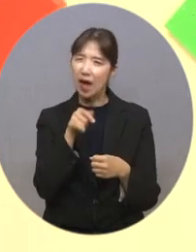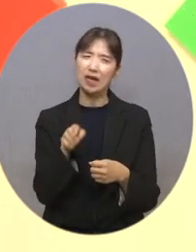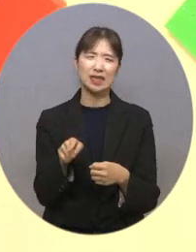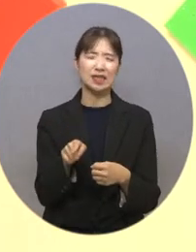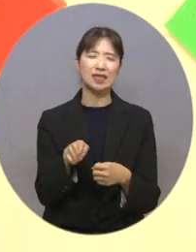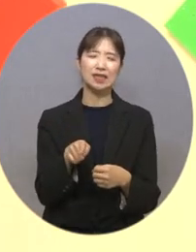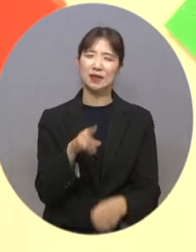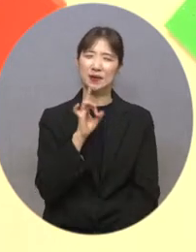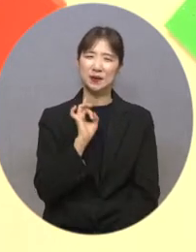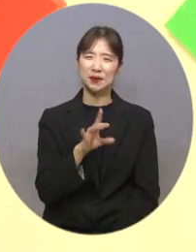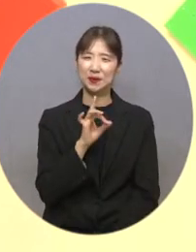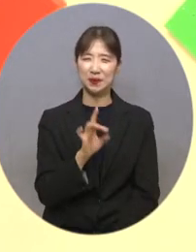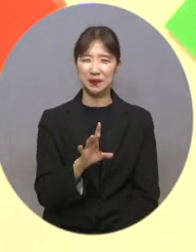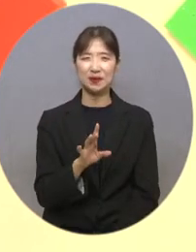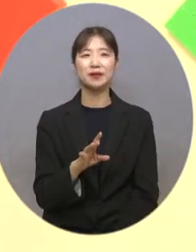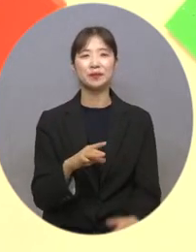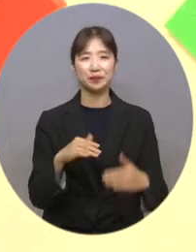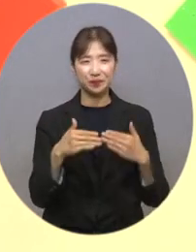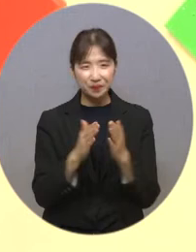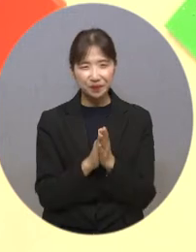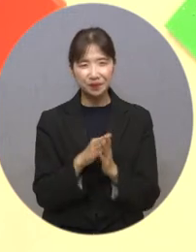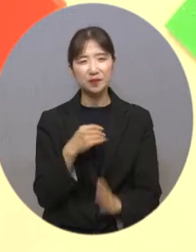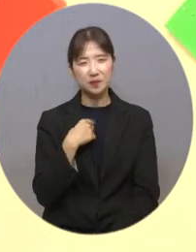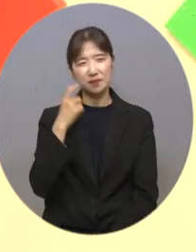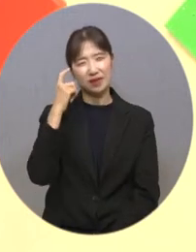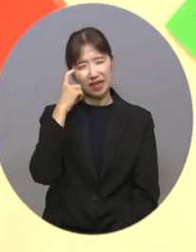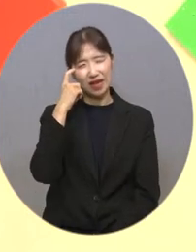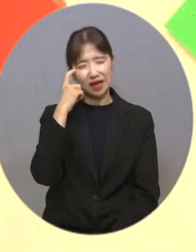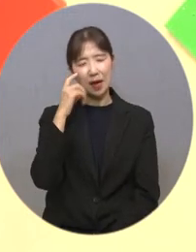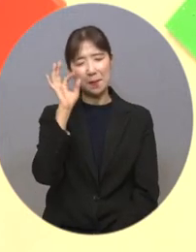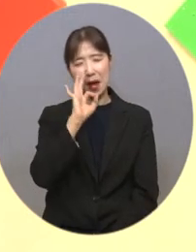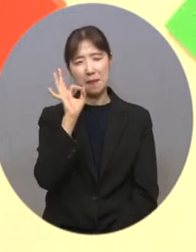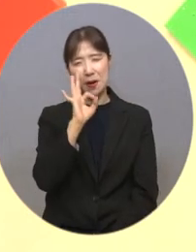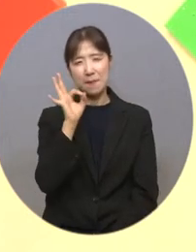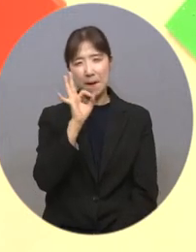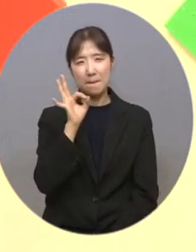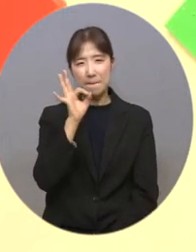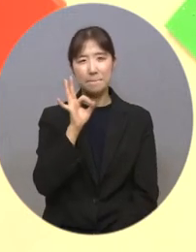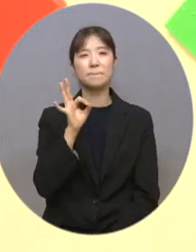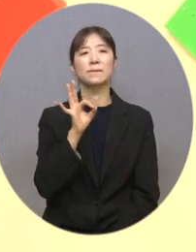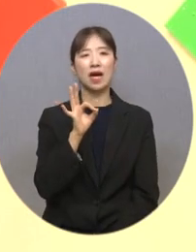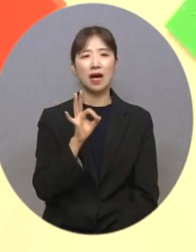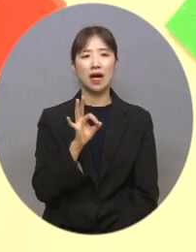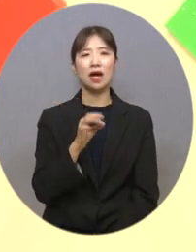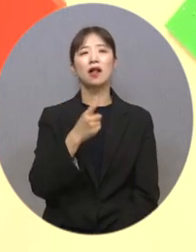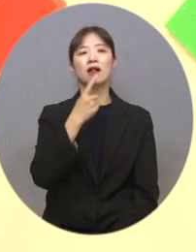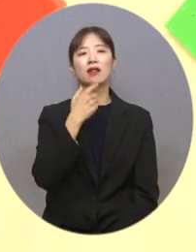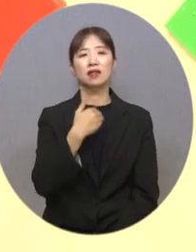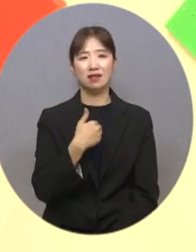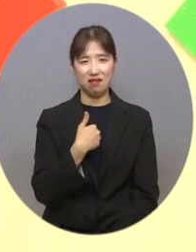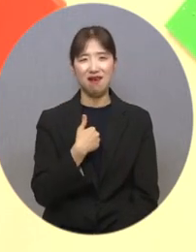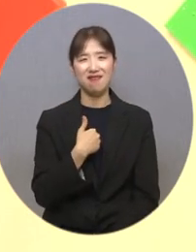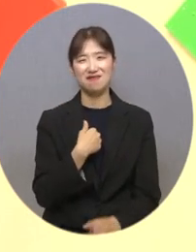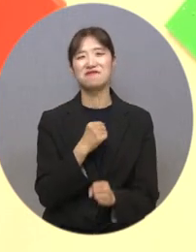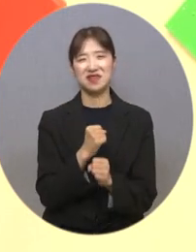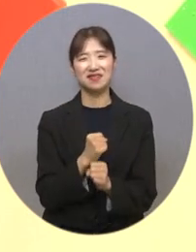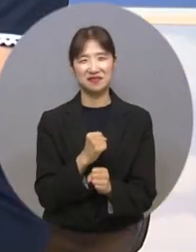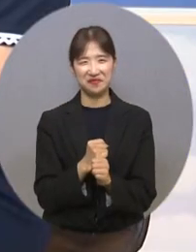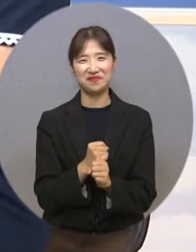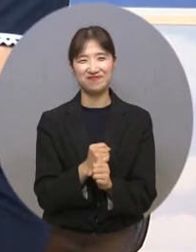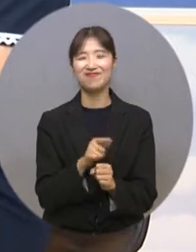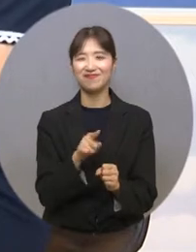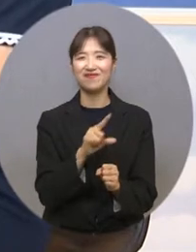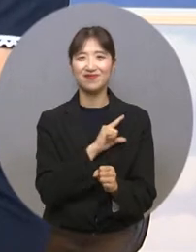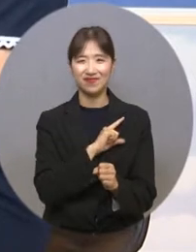것 같아요. 그래서 이제 곰곰이 제가 이제 찾다가 이제 사실은 이제 제가 지었던 부분들인 것